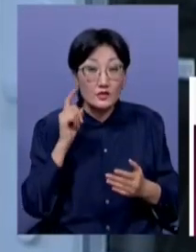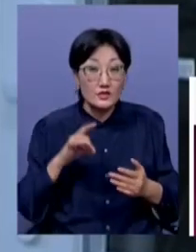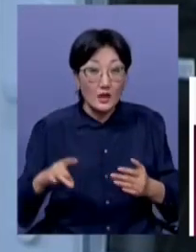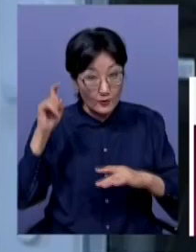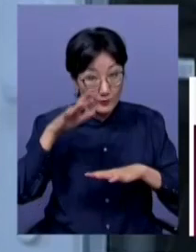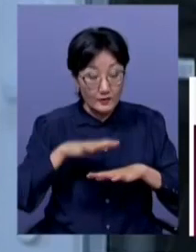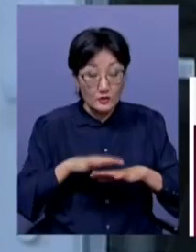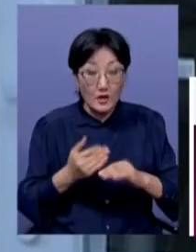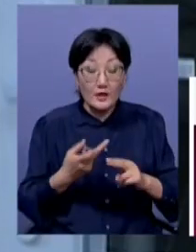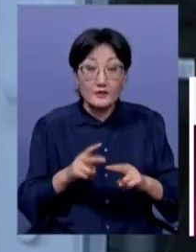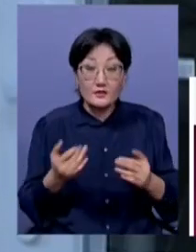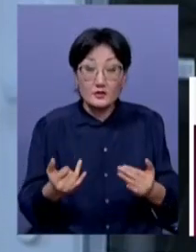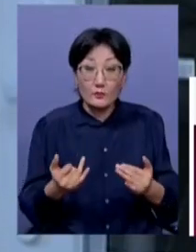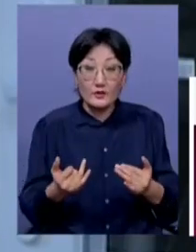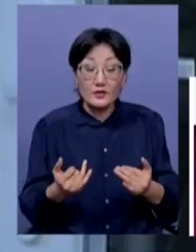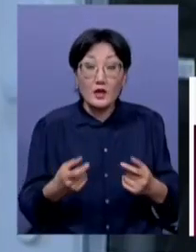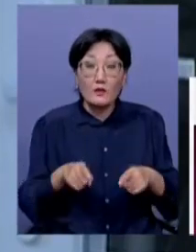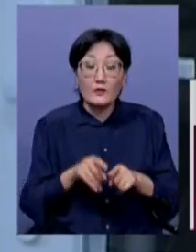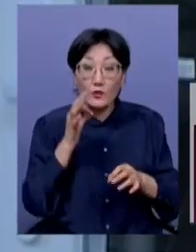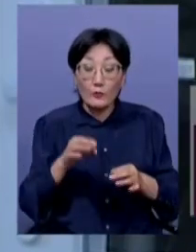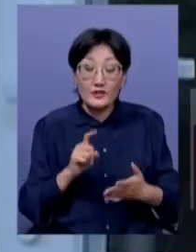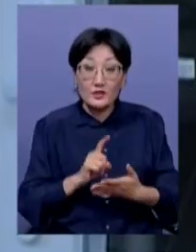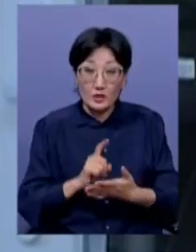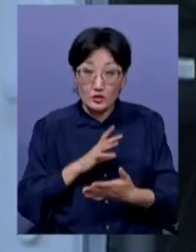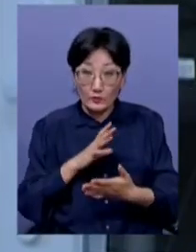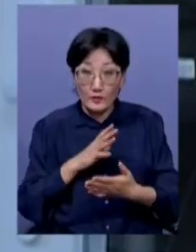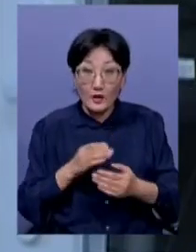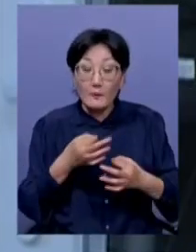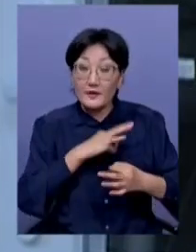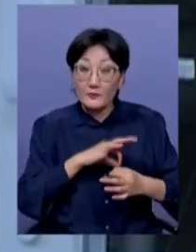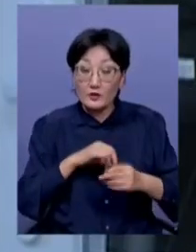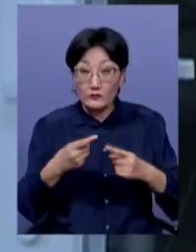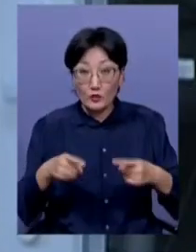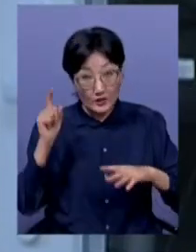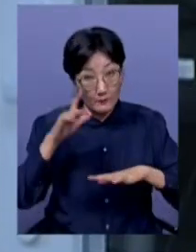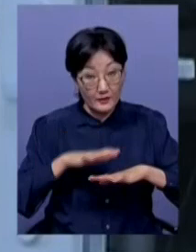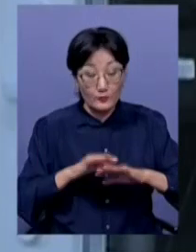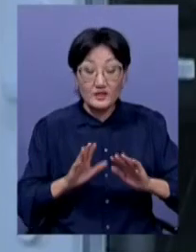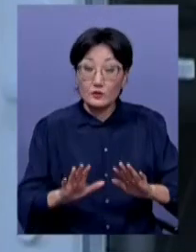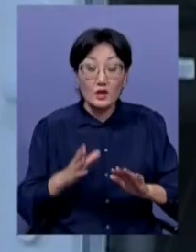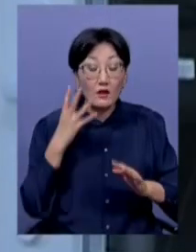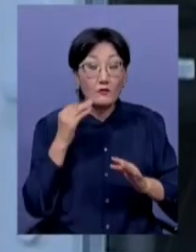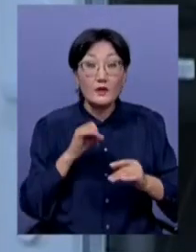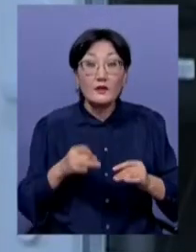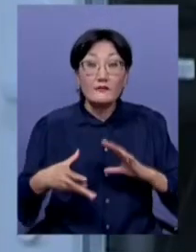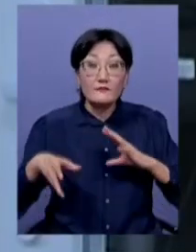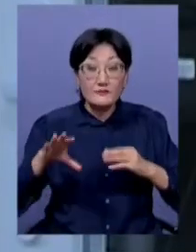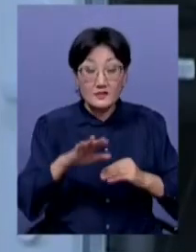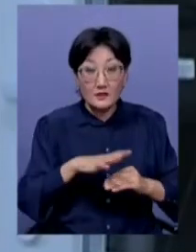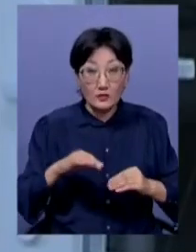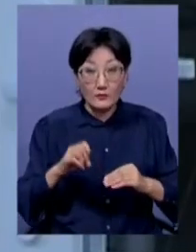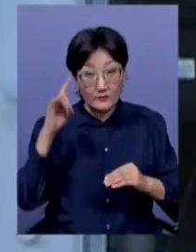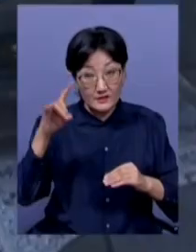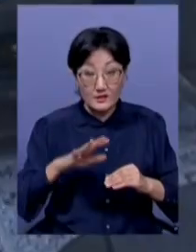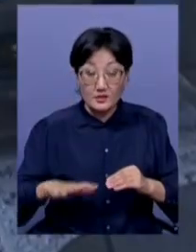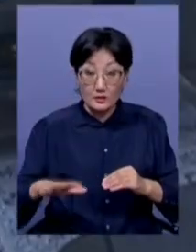Мне кажется, это революционно, и мне кажется, данный опыт должен быть ретранслирован в другие акиматы не только Алматы, но и в целом всей